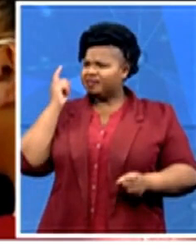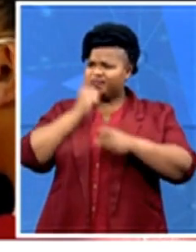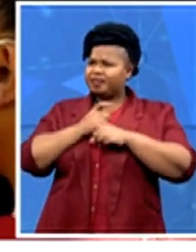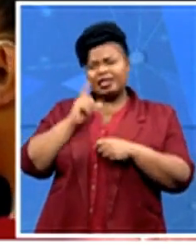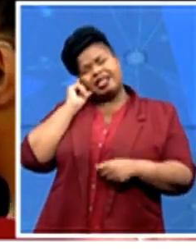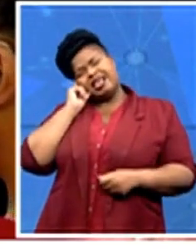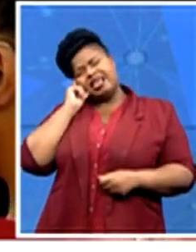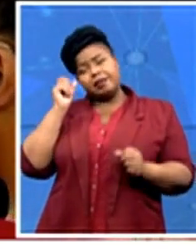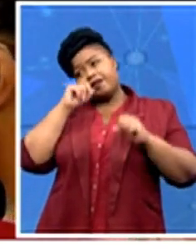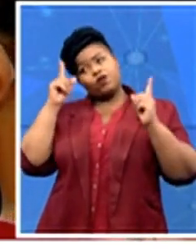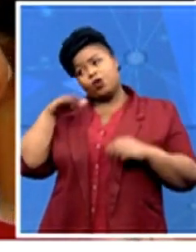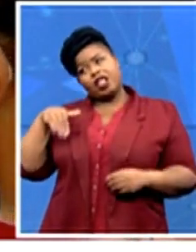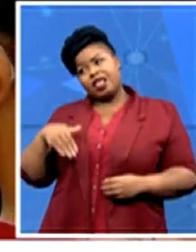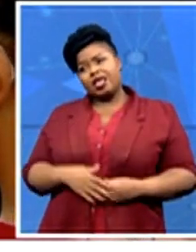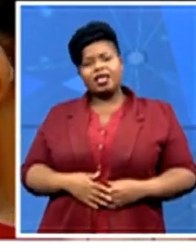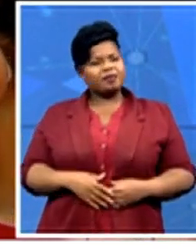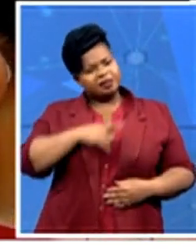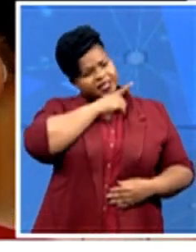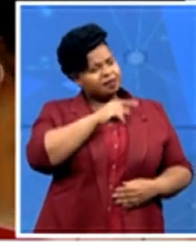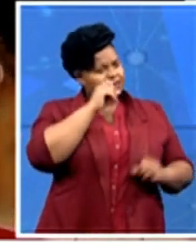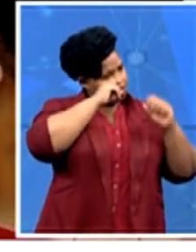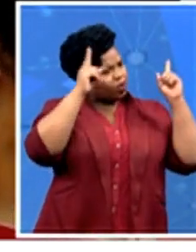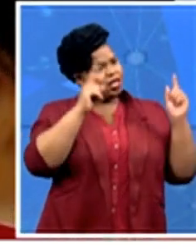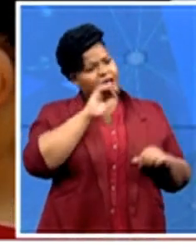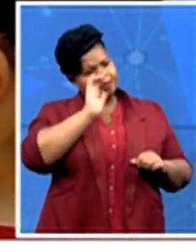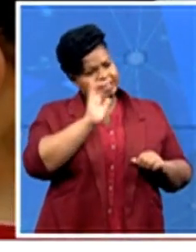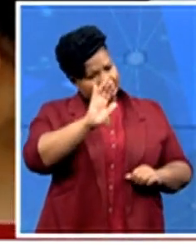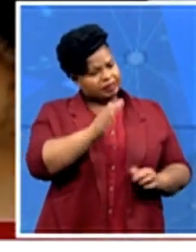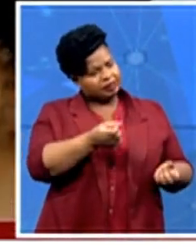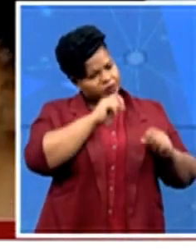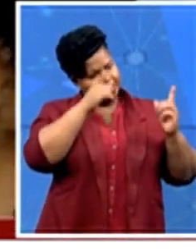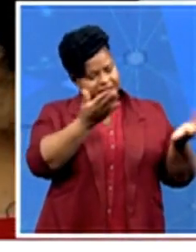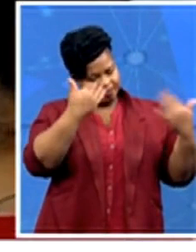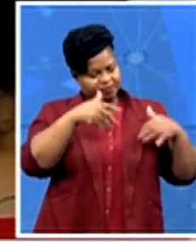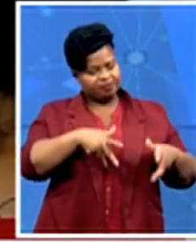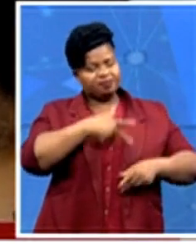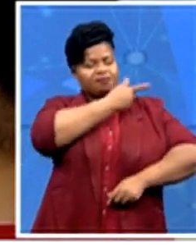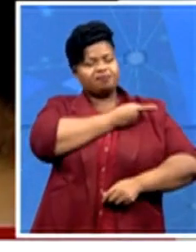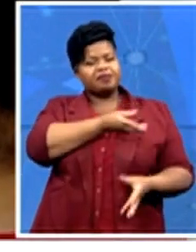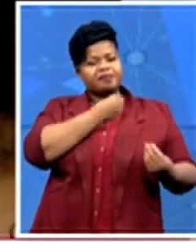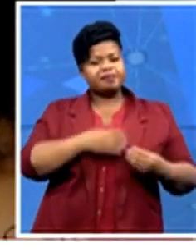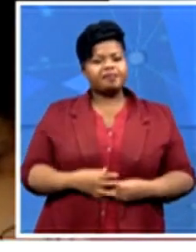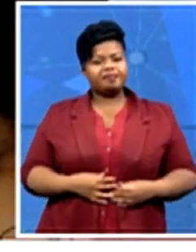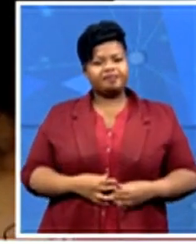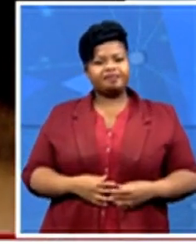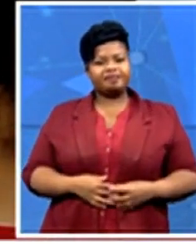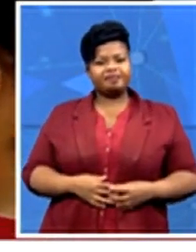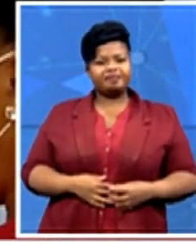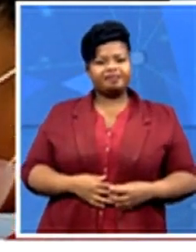baphume ngoba obuningi babo bezela bezovaccinate. Yes. Awusiyabonga sisinonceba ngesikhathi sakho